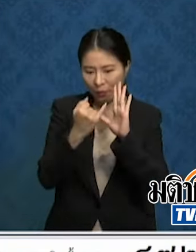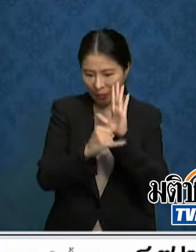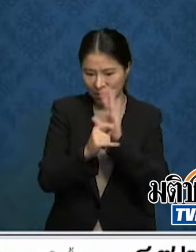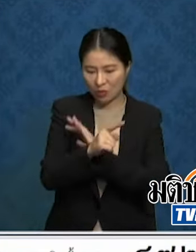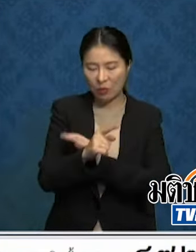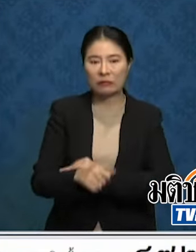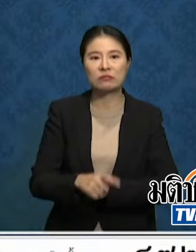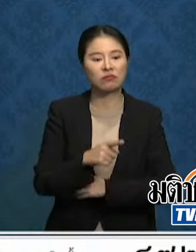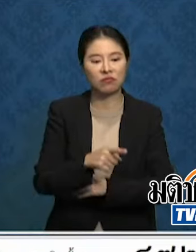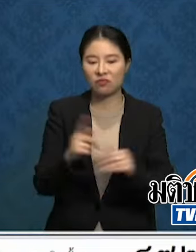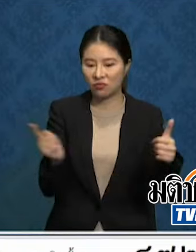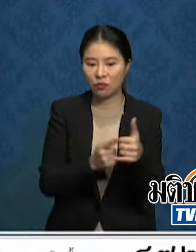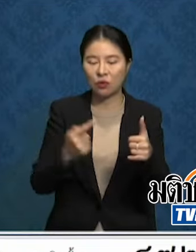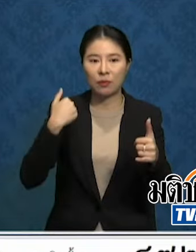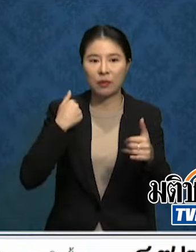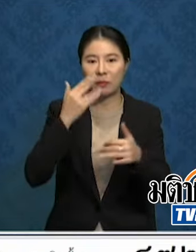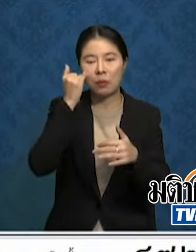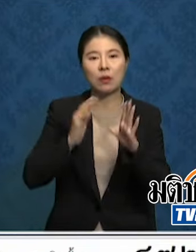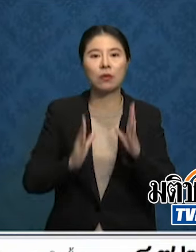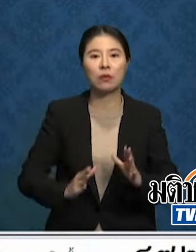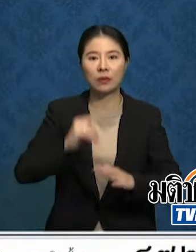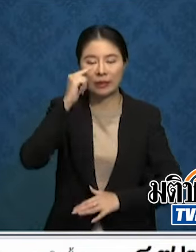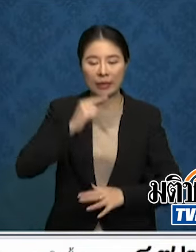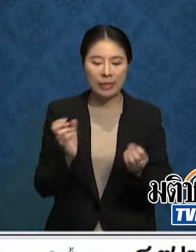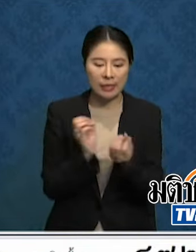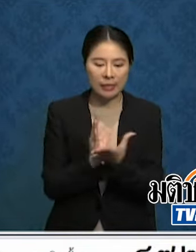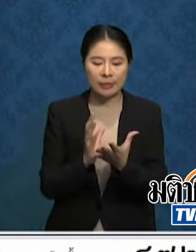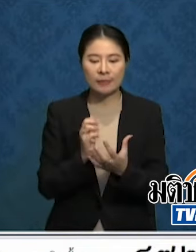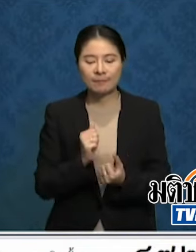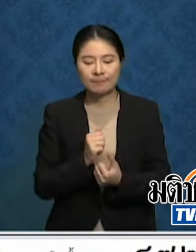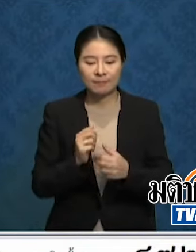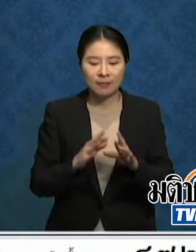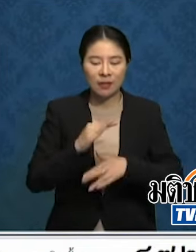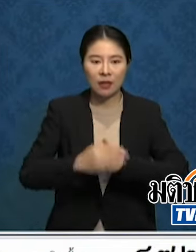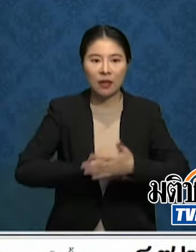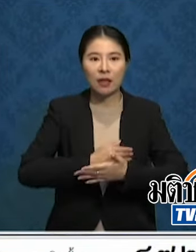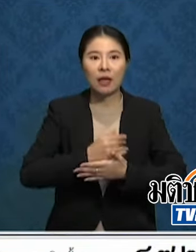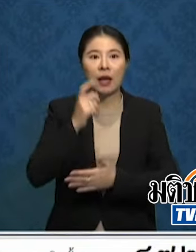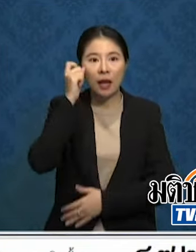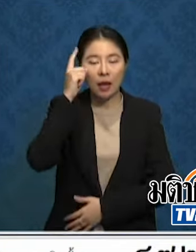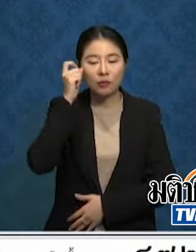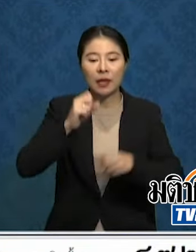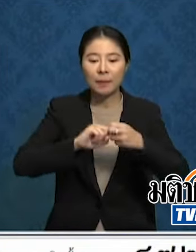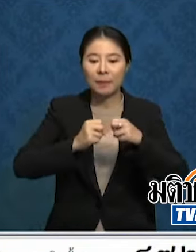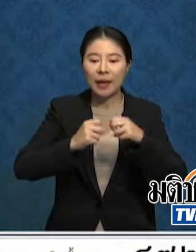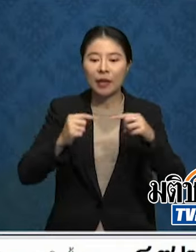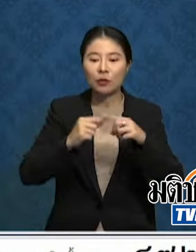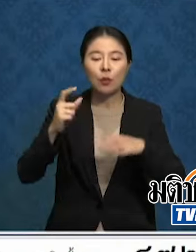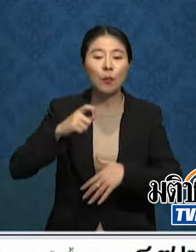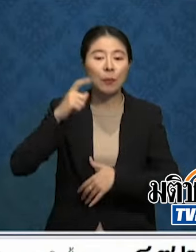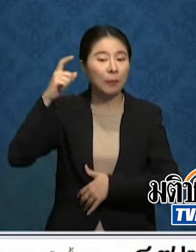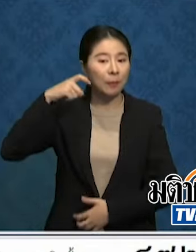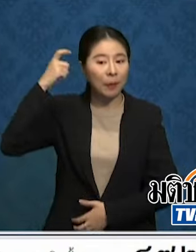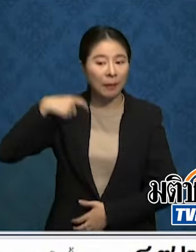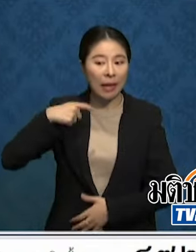ว่าคนไทยนะคะเดือดร้อนแน่นอนว่าดิฉันเข้าใจหัวอกของผู้ประกอบการที่ต้องการแรงงานและก็เข้าใจปัญหาการสู้รบในพม่าดีค่ะว่